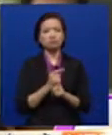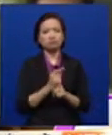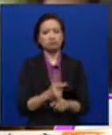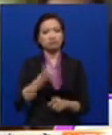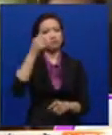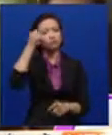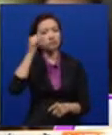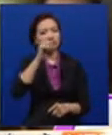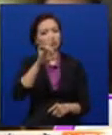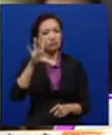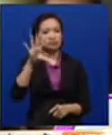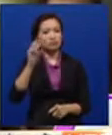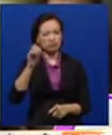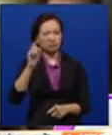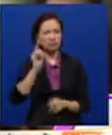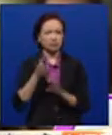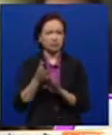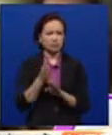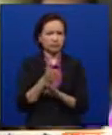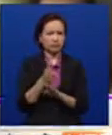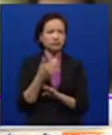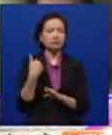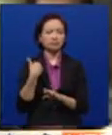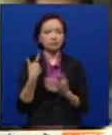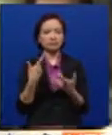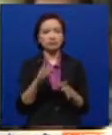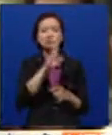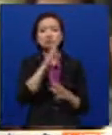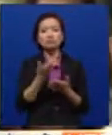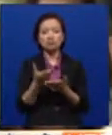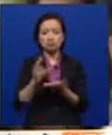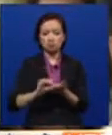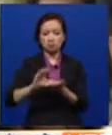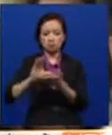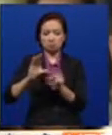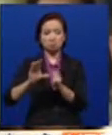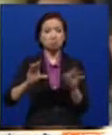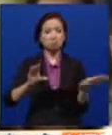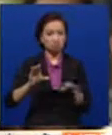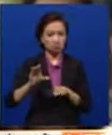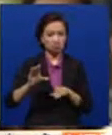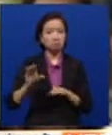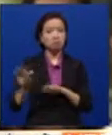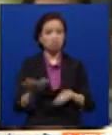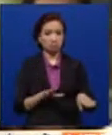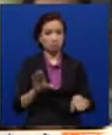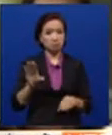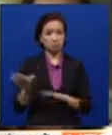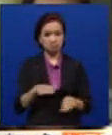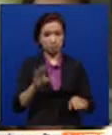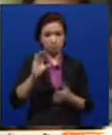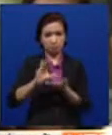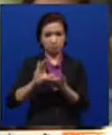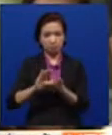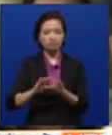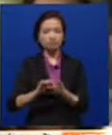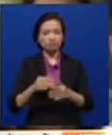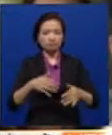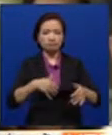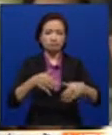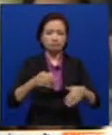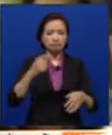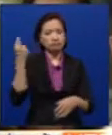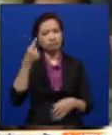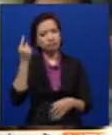ไว้ร้อยห้าสิบวันอาจจะเร็วกว่านั้นนะครับเพราะว่าถ้าถ้าโง่มารพร้อมก็เข้าใจว่าที่ร้องประชาชนแล้วก็นักท่องเที่ยวนั้น